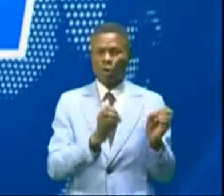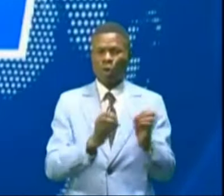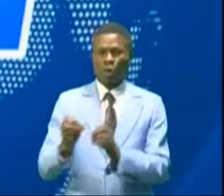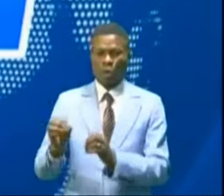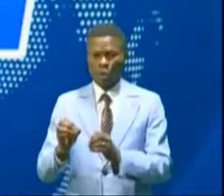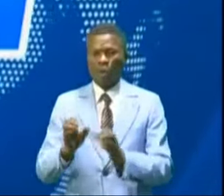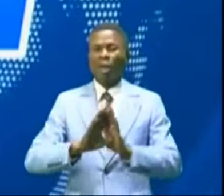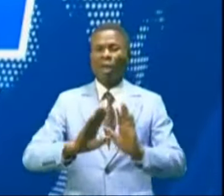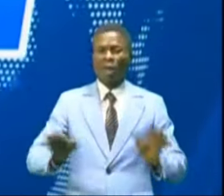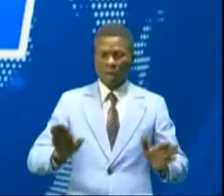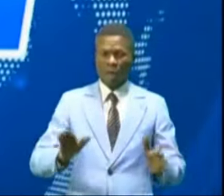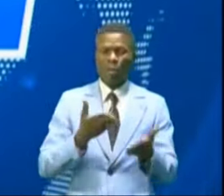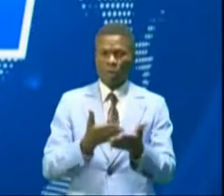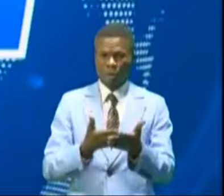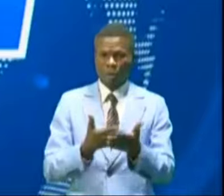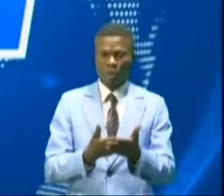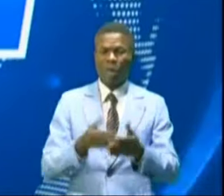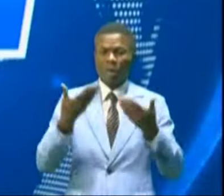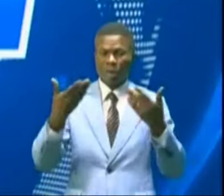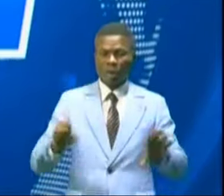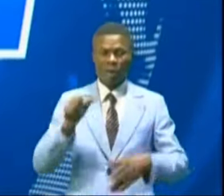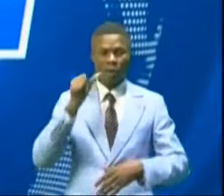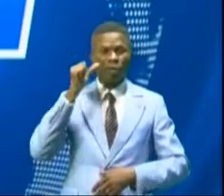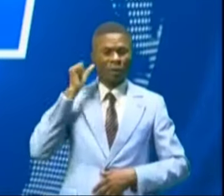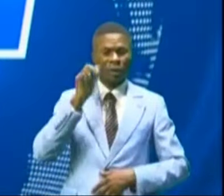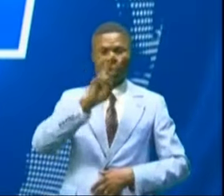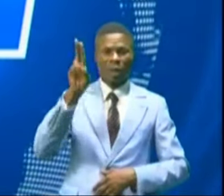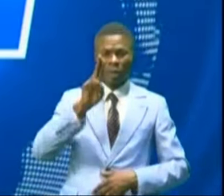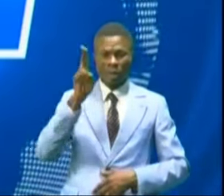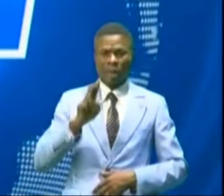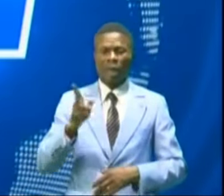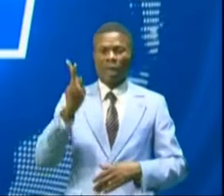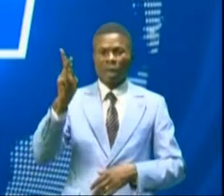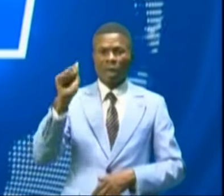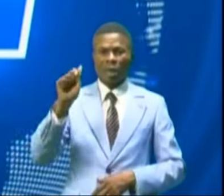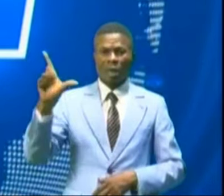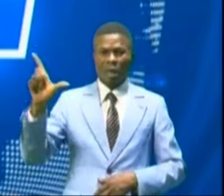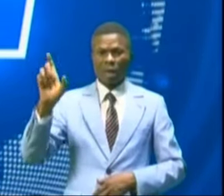leur capacitation s'est clôturé hier vendredi à Kalemie.